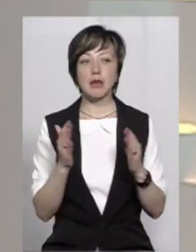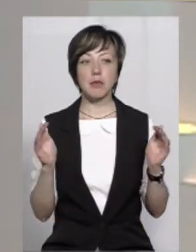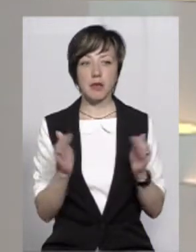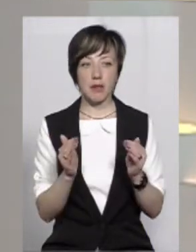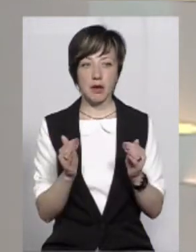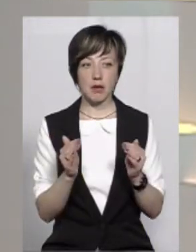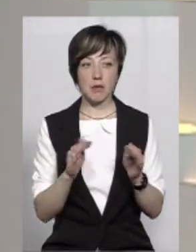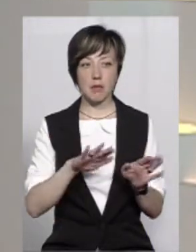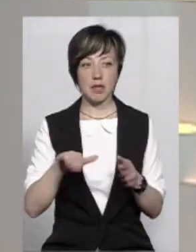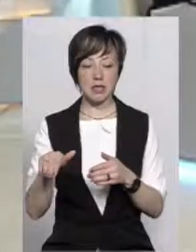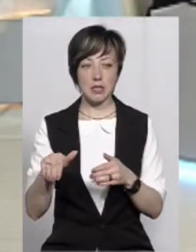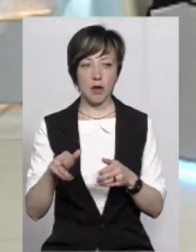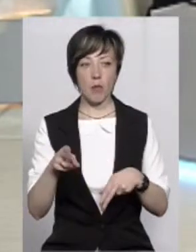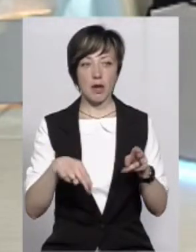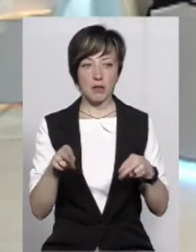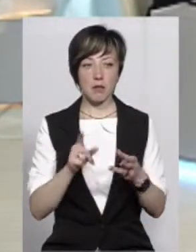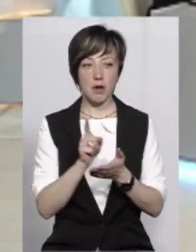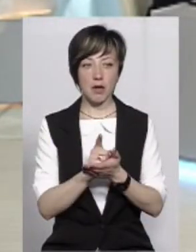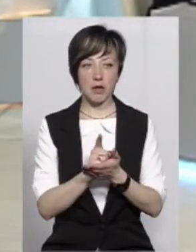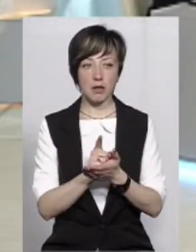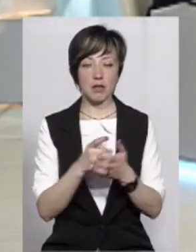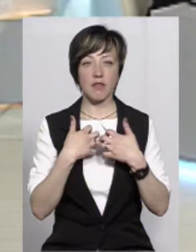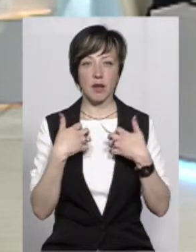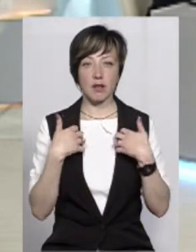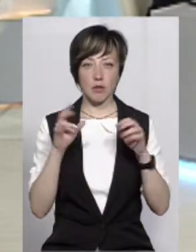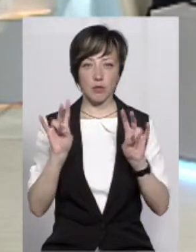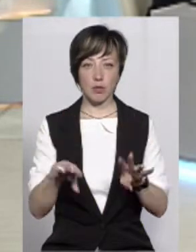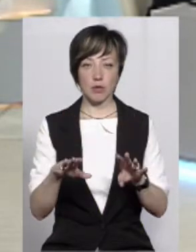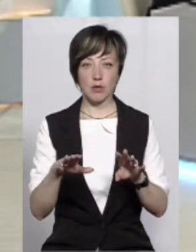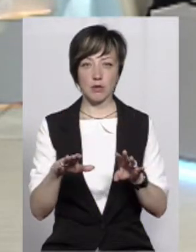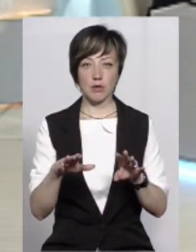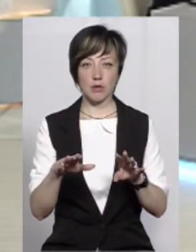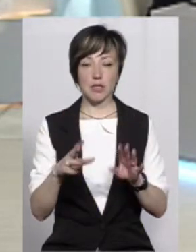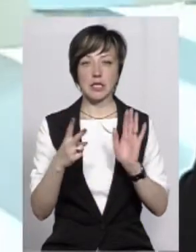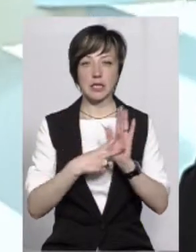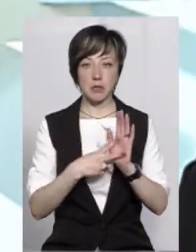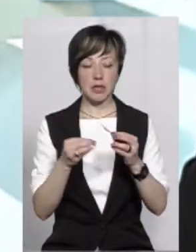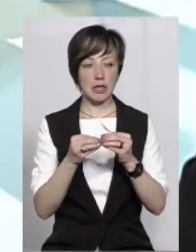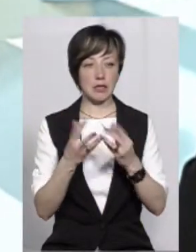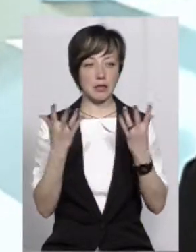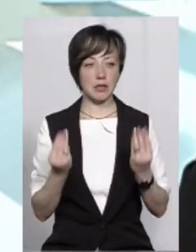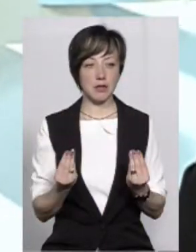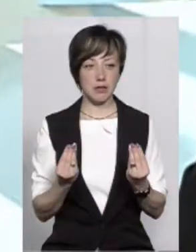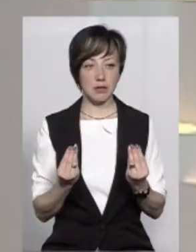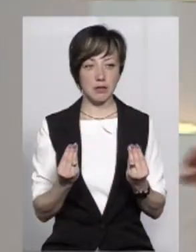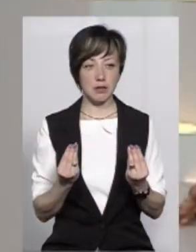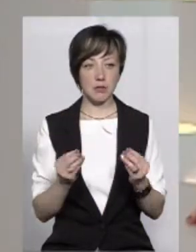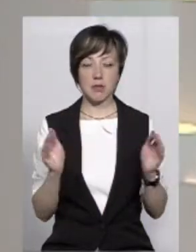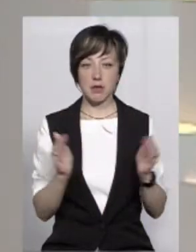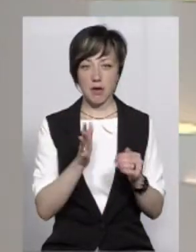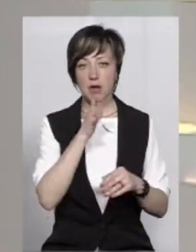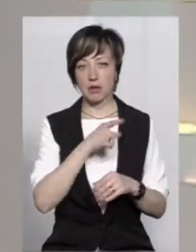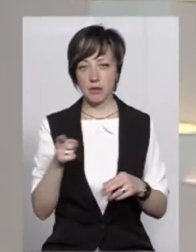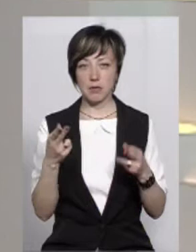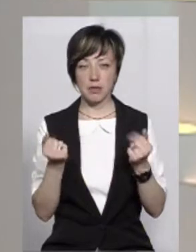от, після операції має тварина бути? 7-10 днів. Це от мінімально, ну, так?